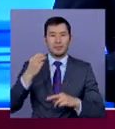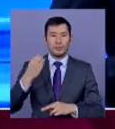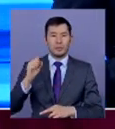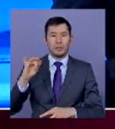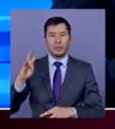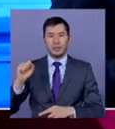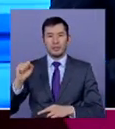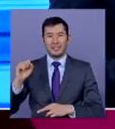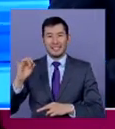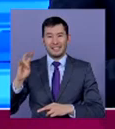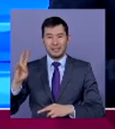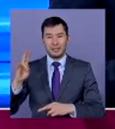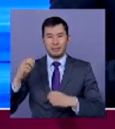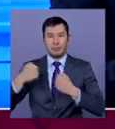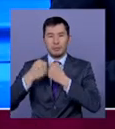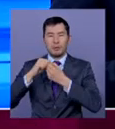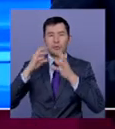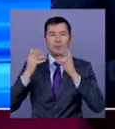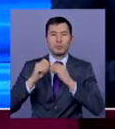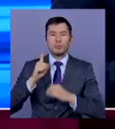келуі мүмкін?